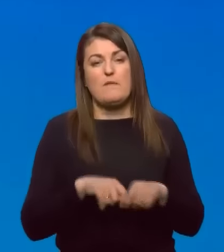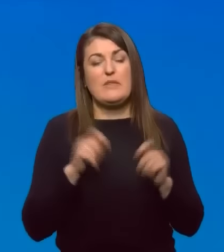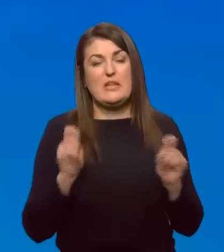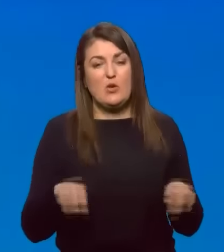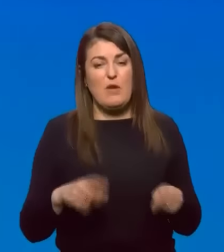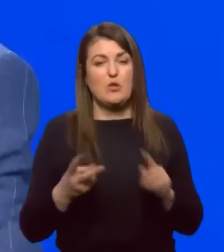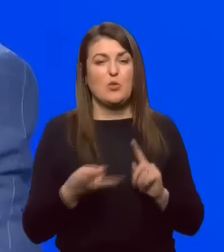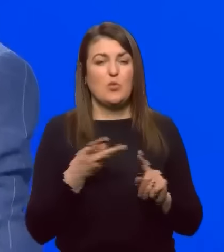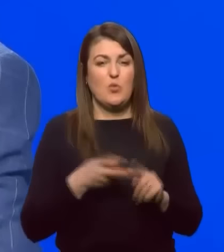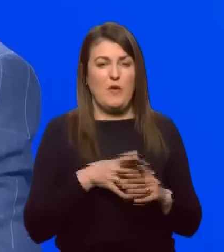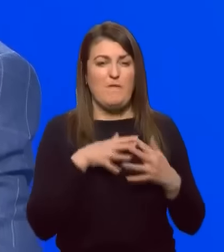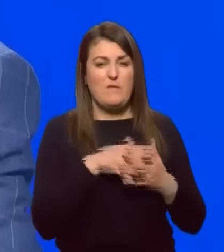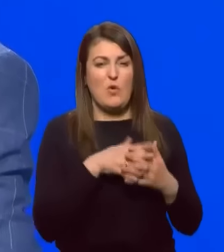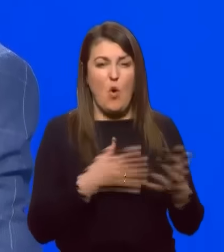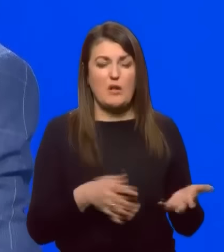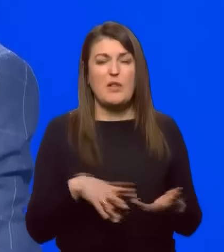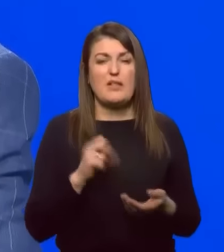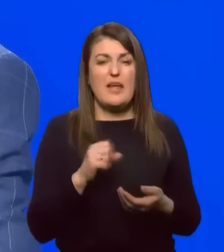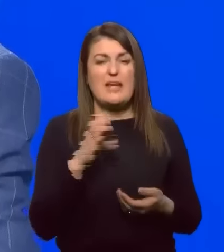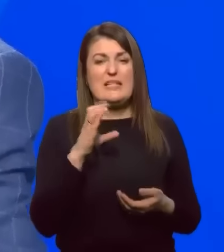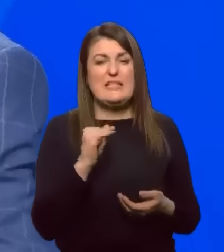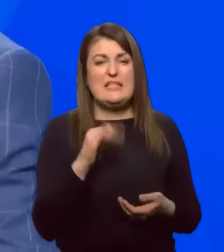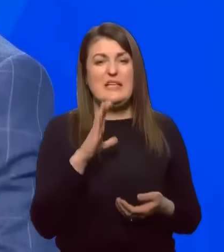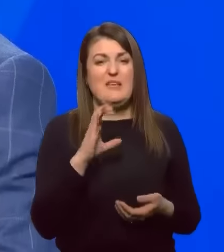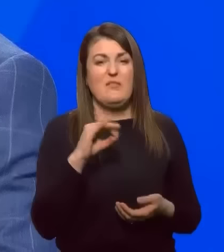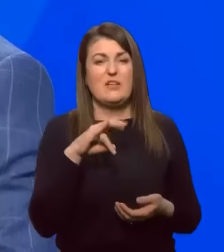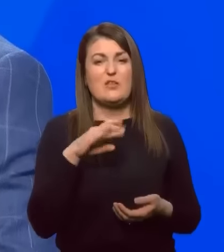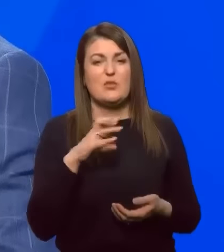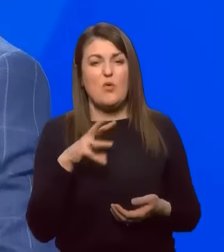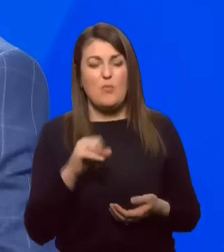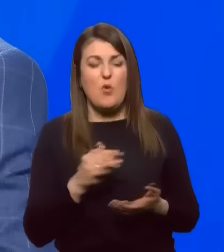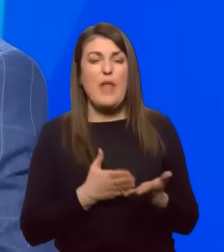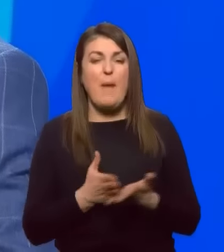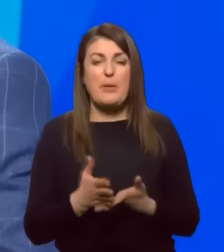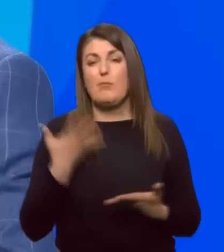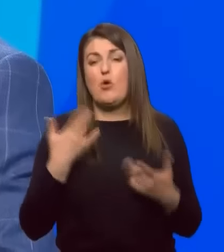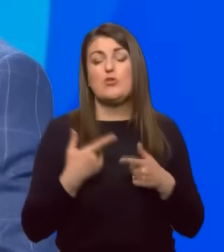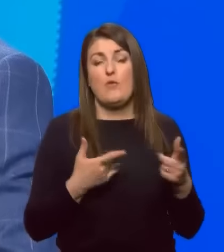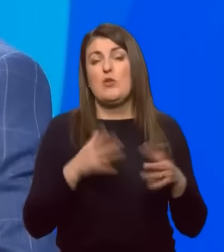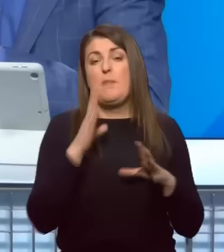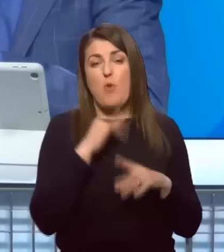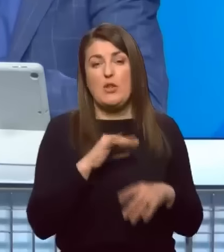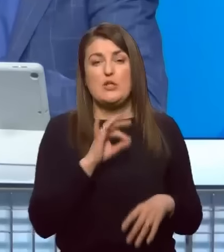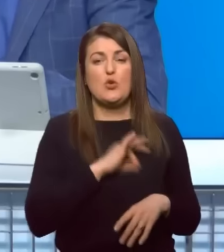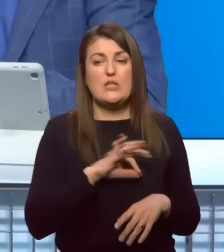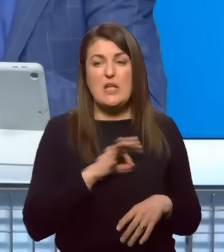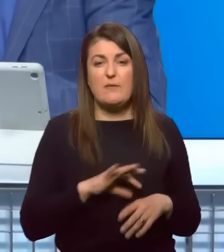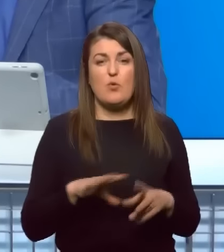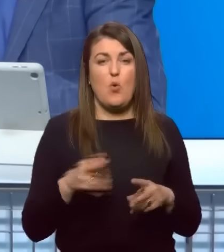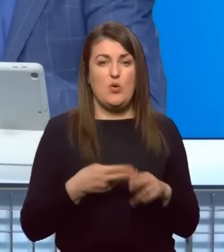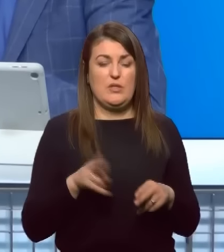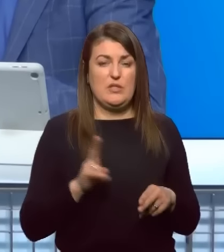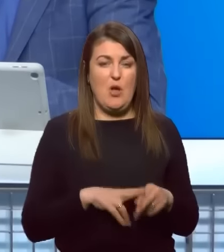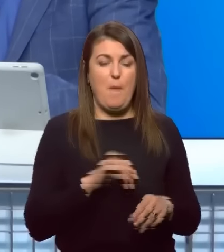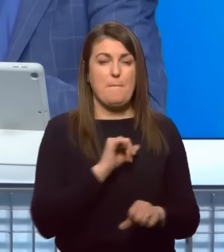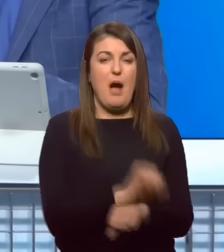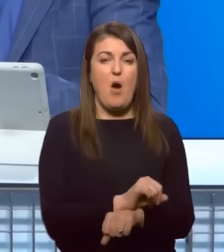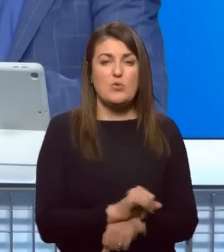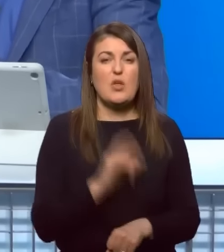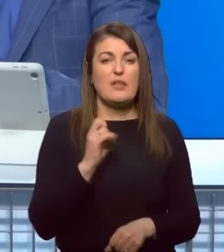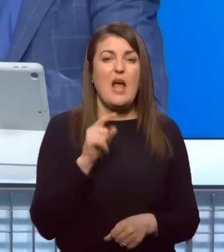по суті, другий фронт на Сіверському напрямку, якщо вони могли би скористатися ось цією